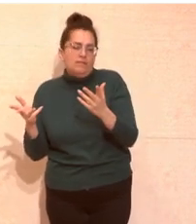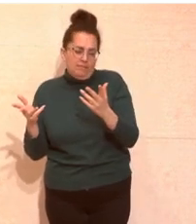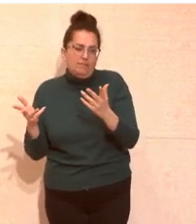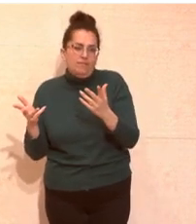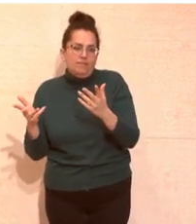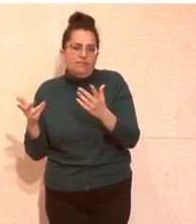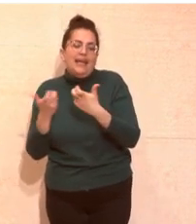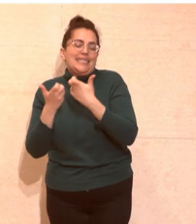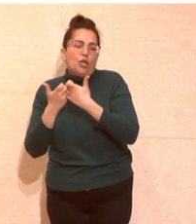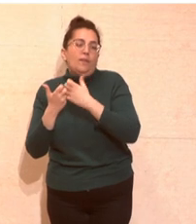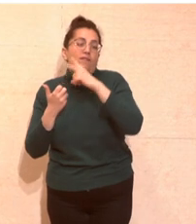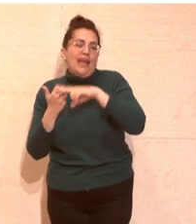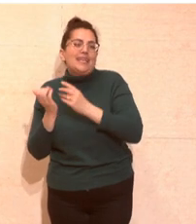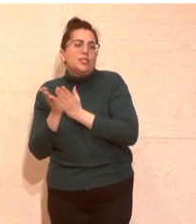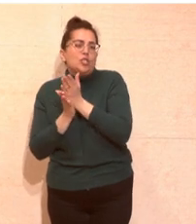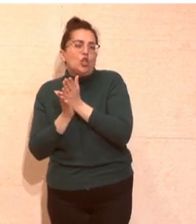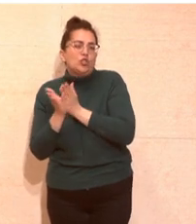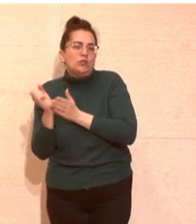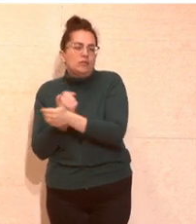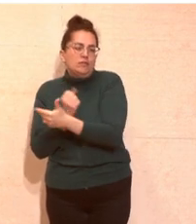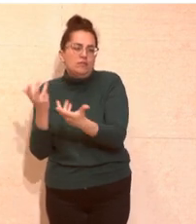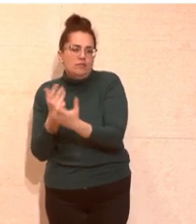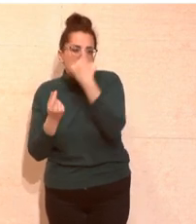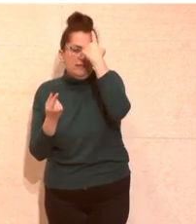de nos souvenirs et de nos connaissances.